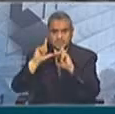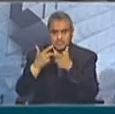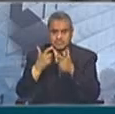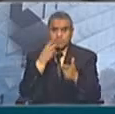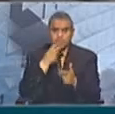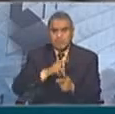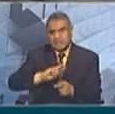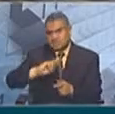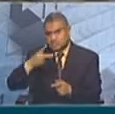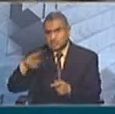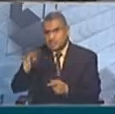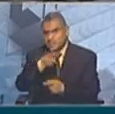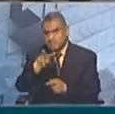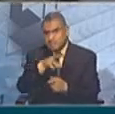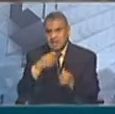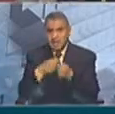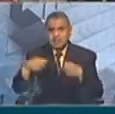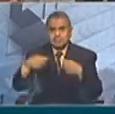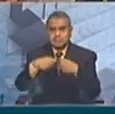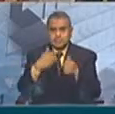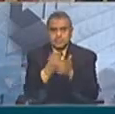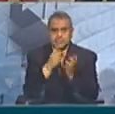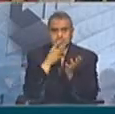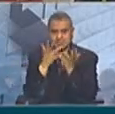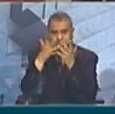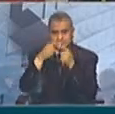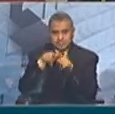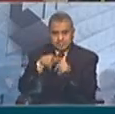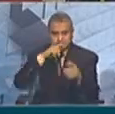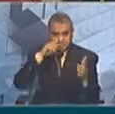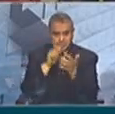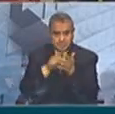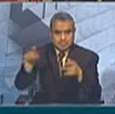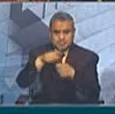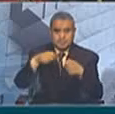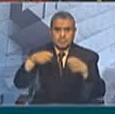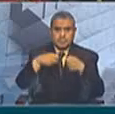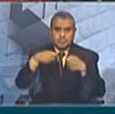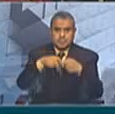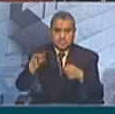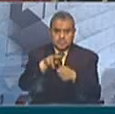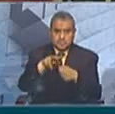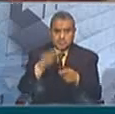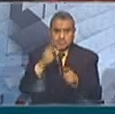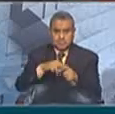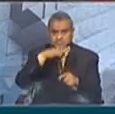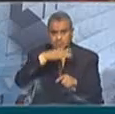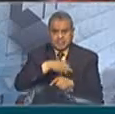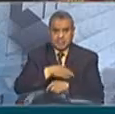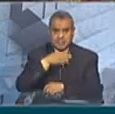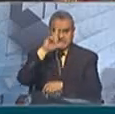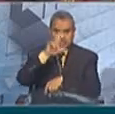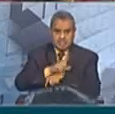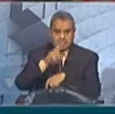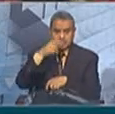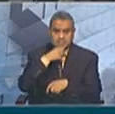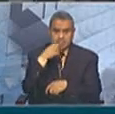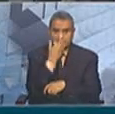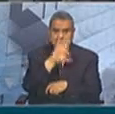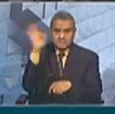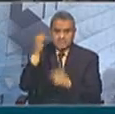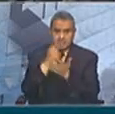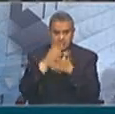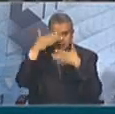على شخص ثان للتحقق من علاقته بالمنفذ الرئيسي للهجوم، وقالت النيابة العامة الفرنسية